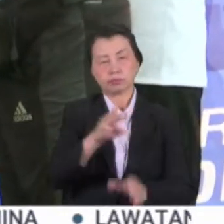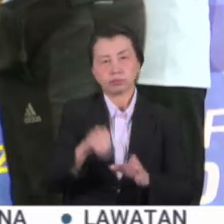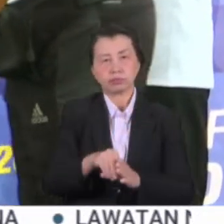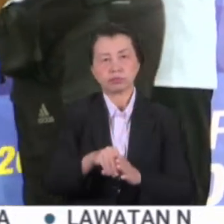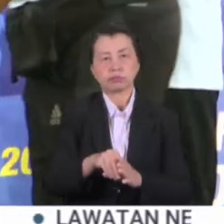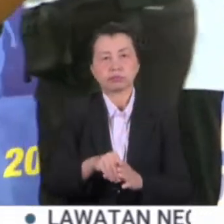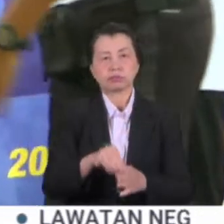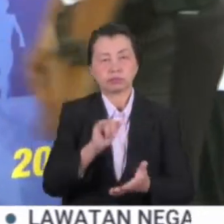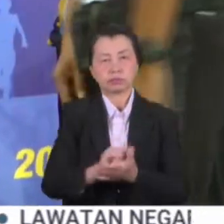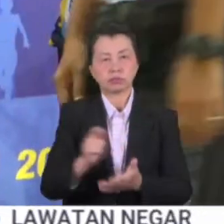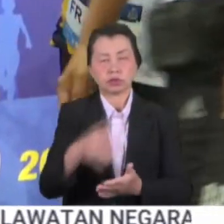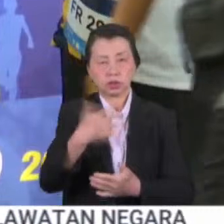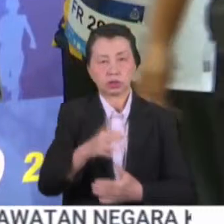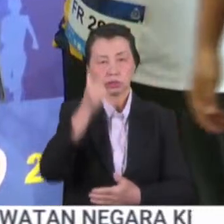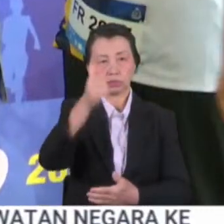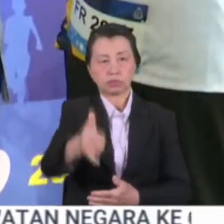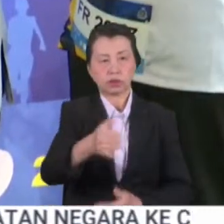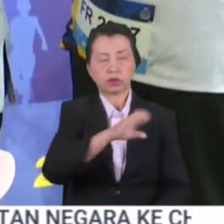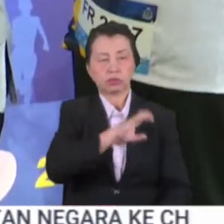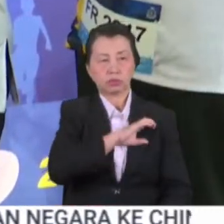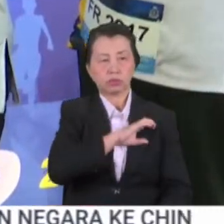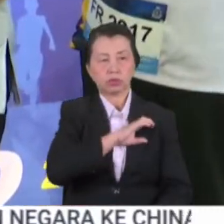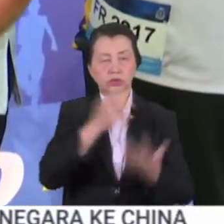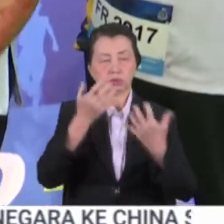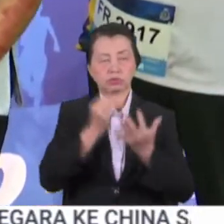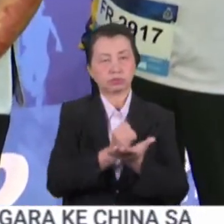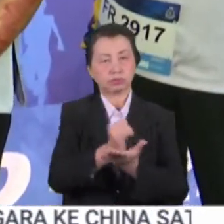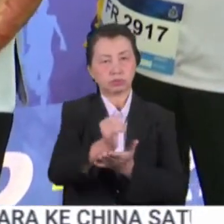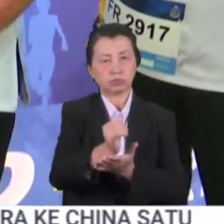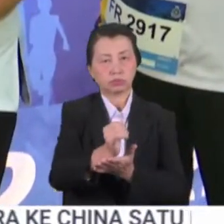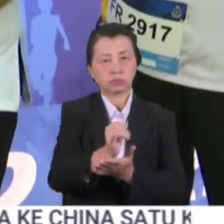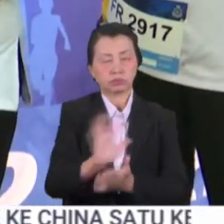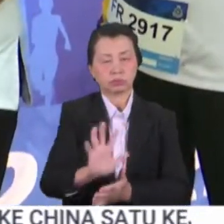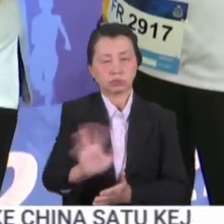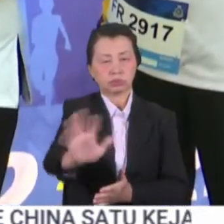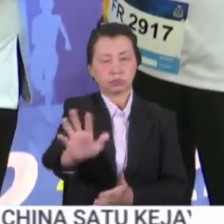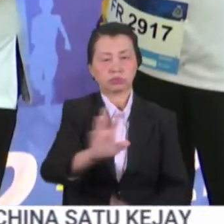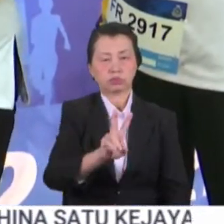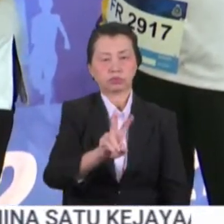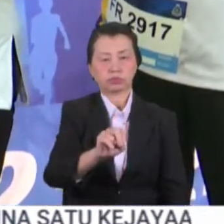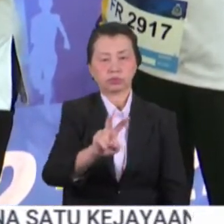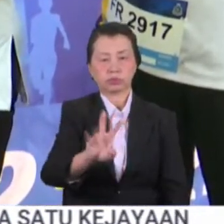terbabit selepas menghadiri Selangor Police Integrity Half Marathon 2024.